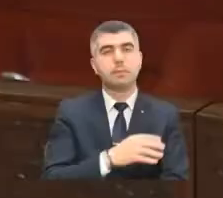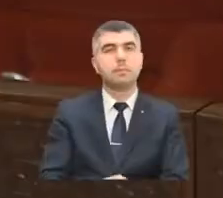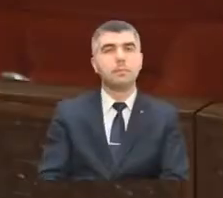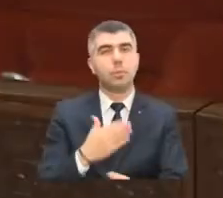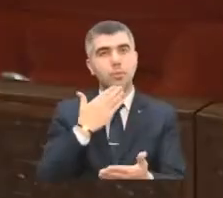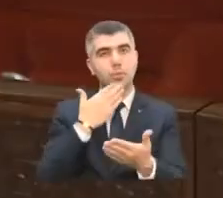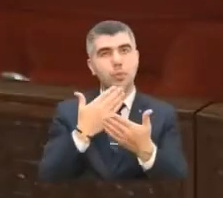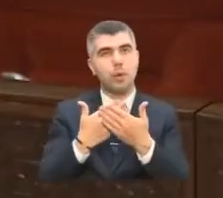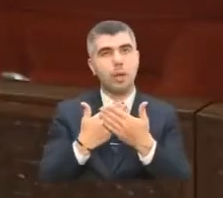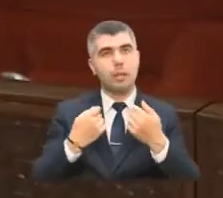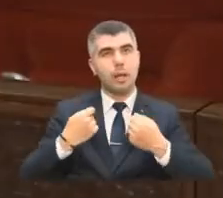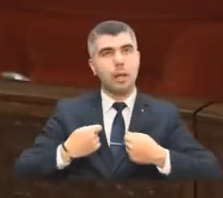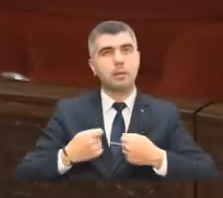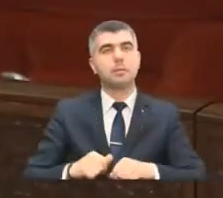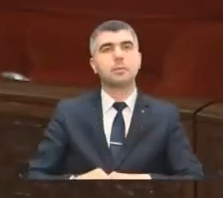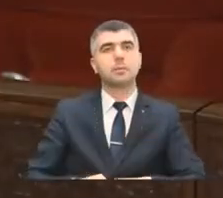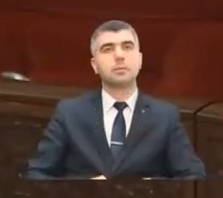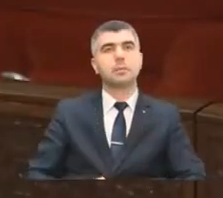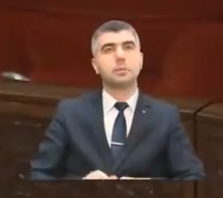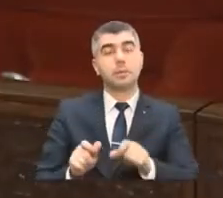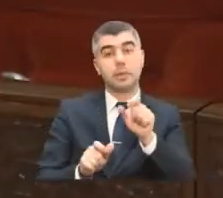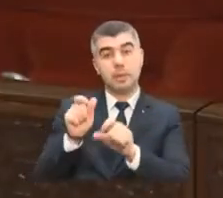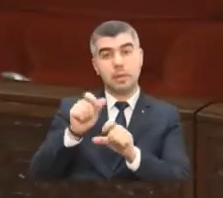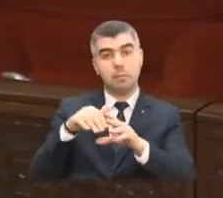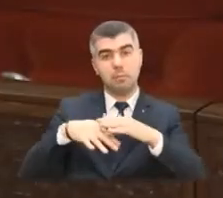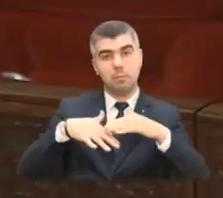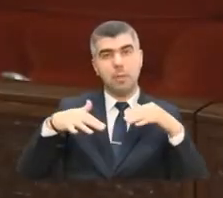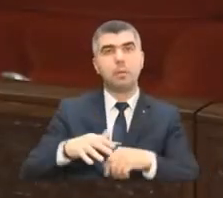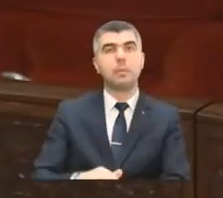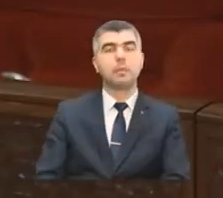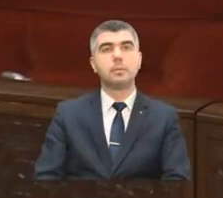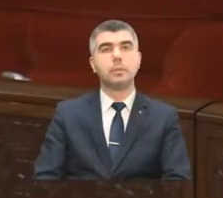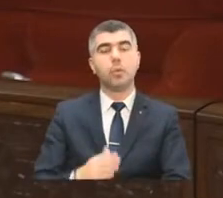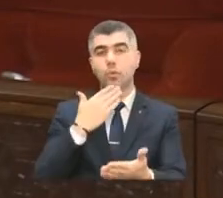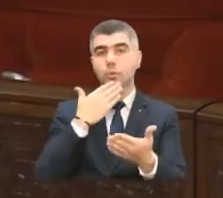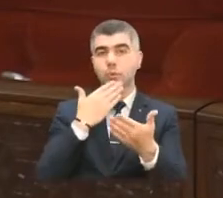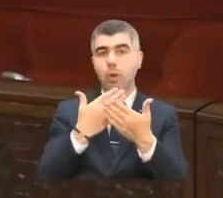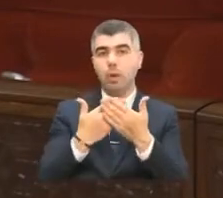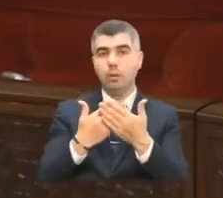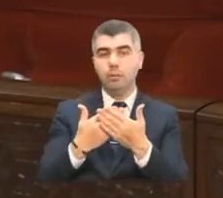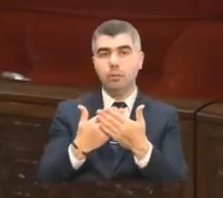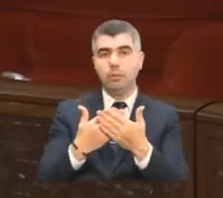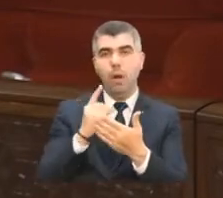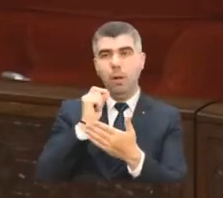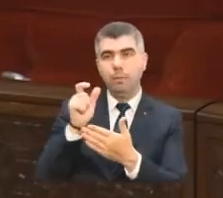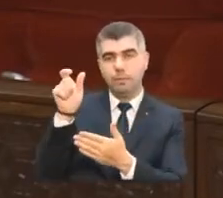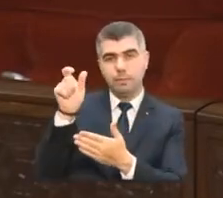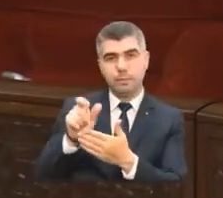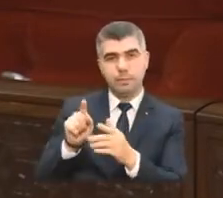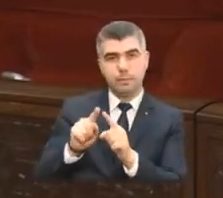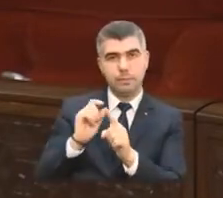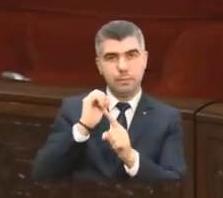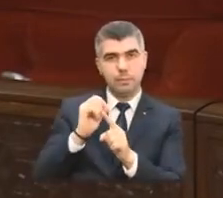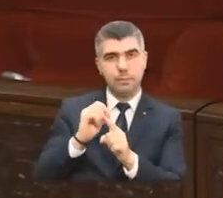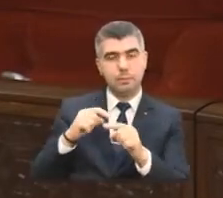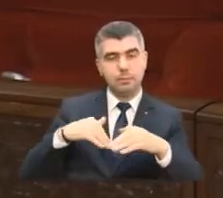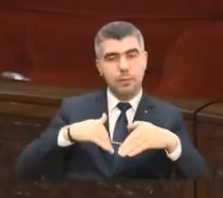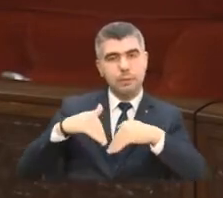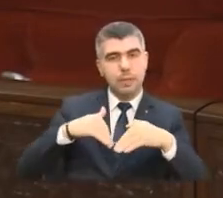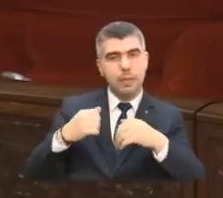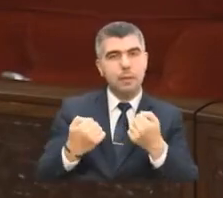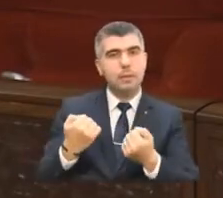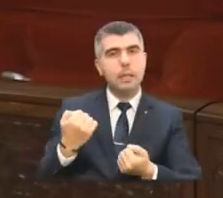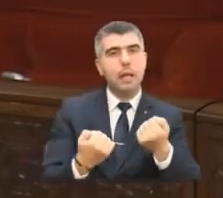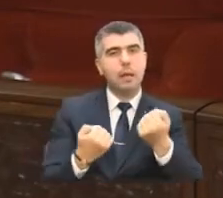سيد الرئيس المحترم، السيدات والسادة النواب المحترمون، تنشكر السيد النائب المحترم على السؤال حول دعم وتأهيل منظومة النقل الطرقي للبضائع.